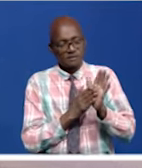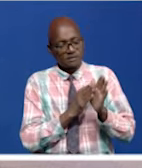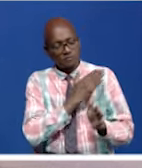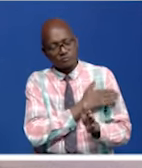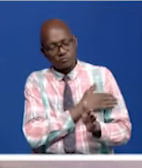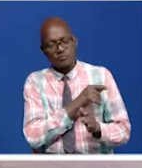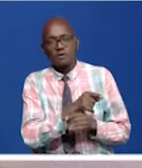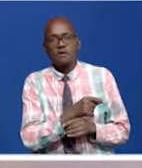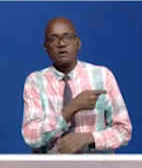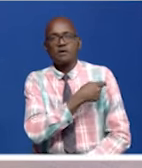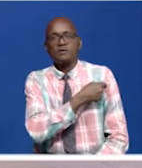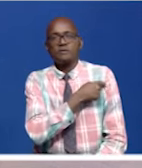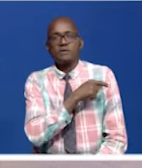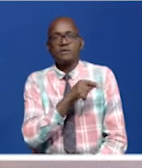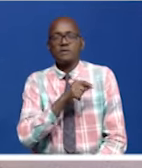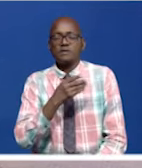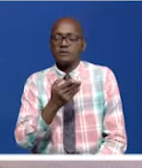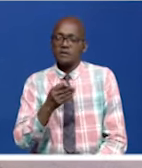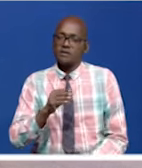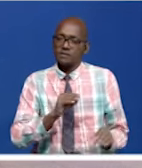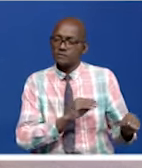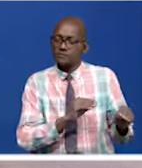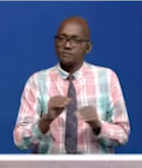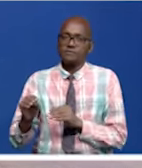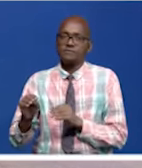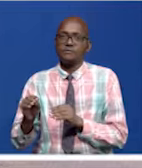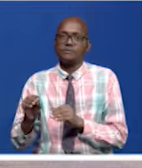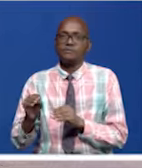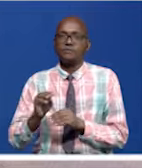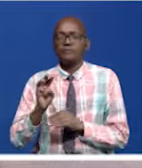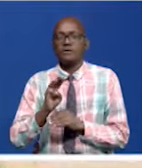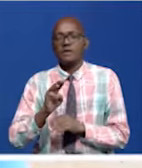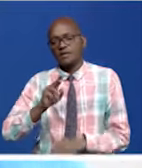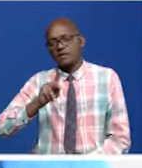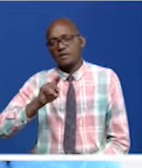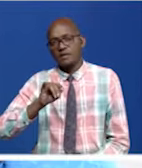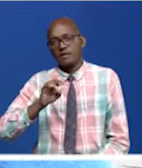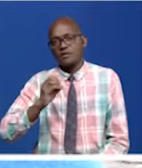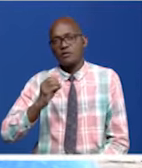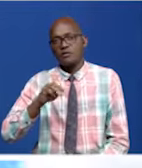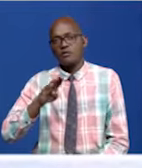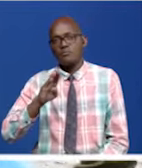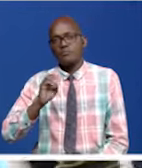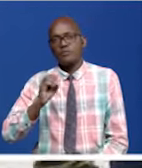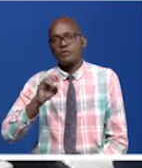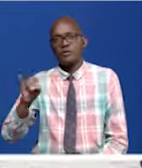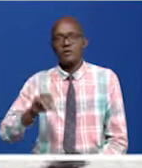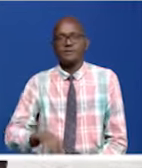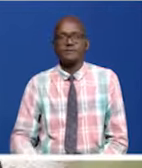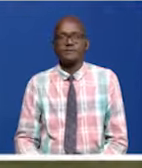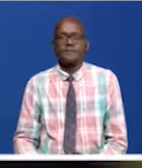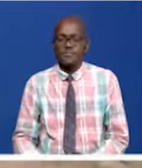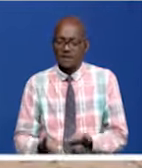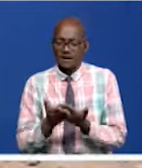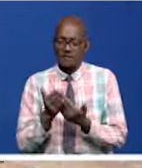huduma kituo cha cha sheru na watatu tukawapa rufaa Kuja Hos ya wilaya ya kiongozi kwa upande wake kaimu kamanda wa polisi mkoa